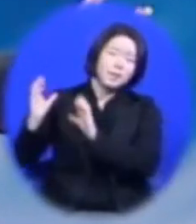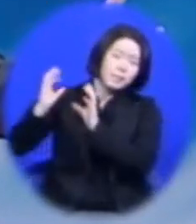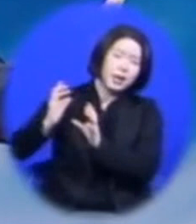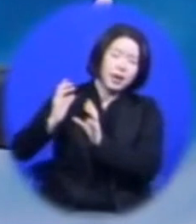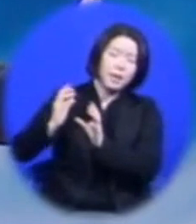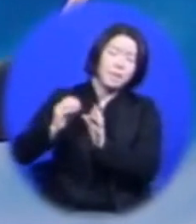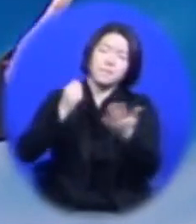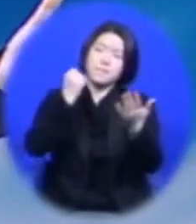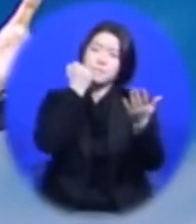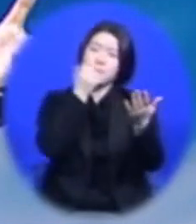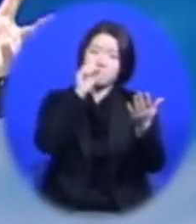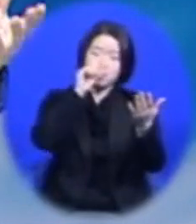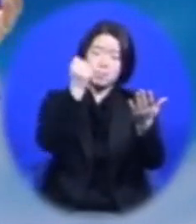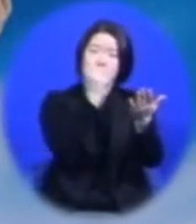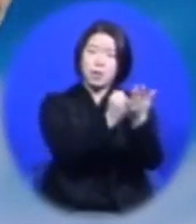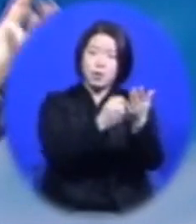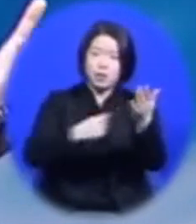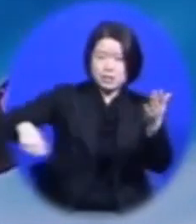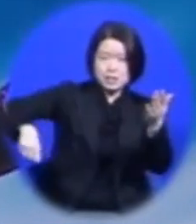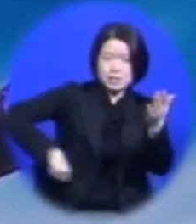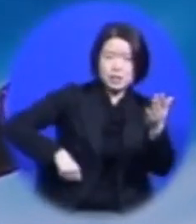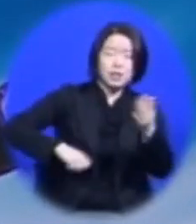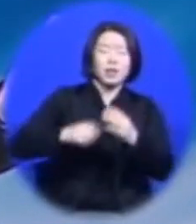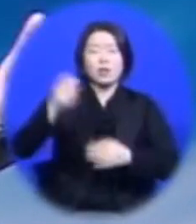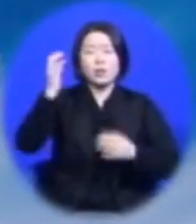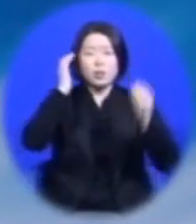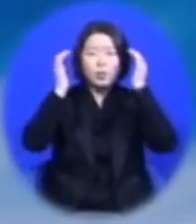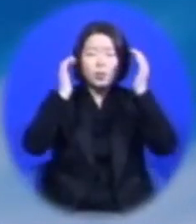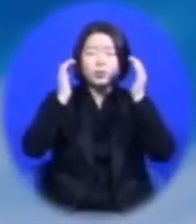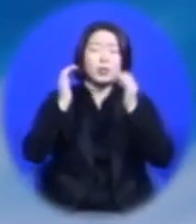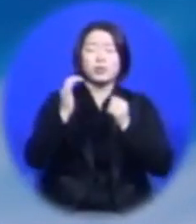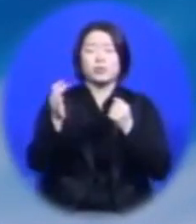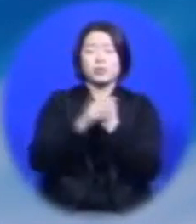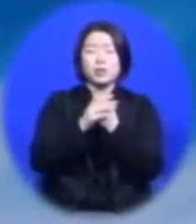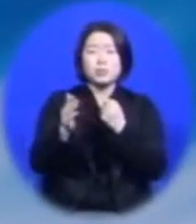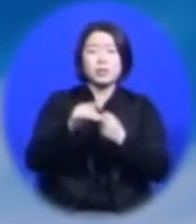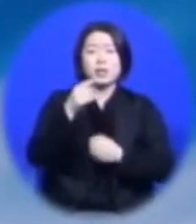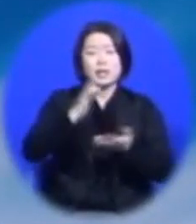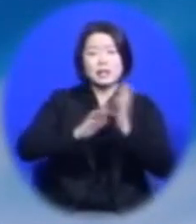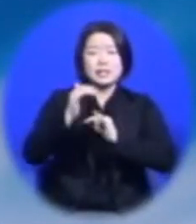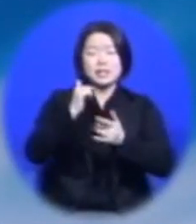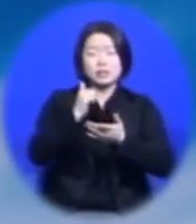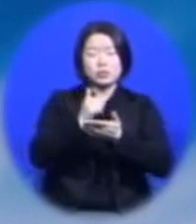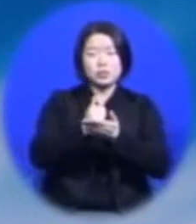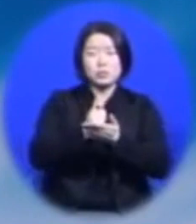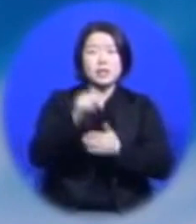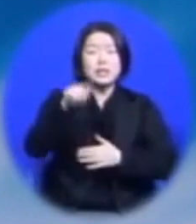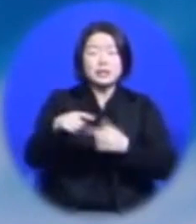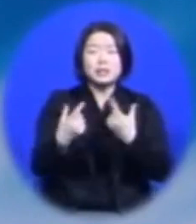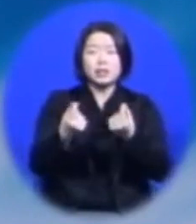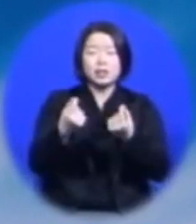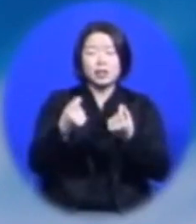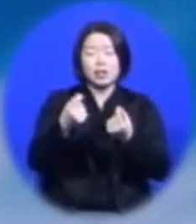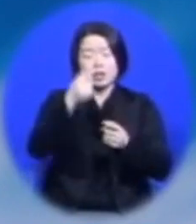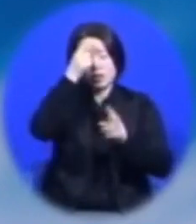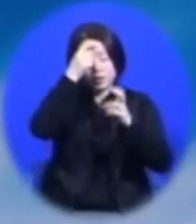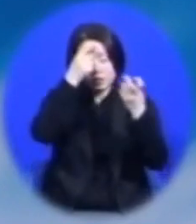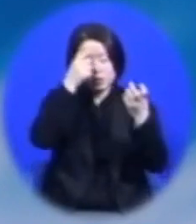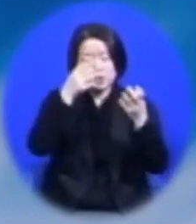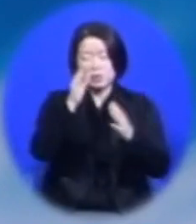못 박히고 창에 찔리는 고통 때문에 예수님이 그렇게 겟세마네 동산에서 기도하셨던 게